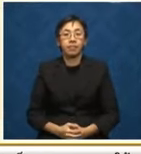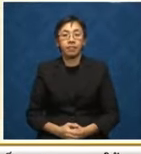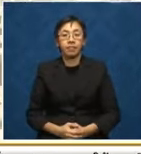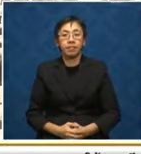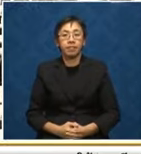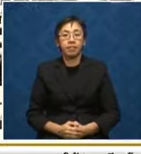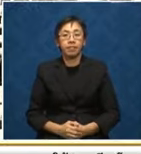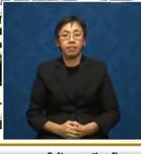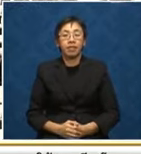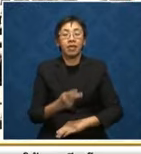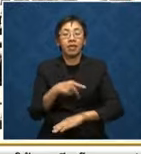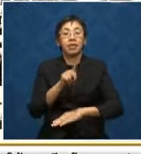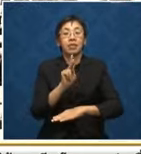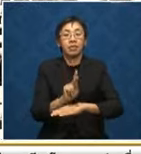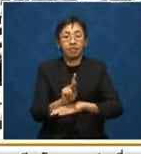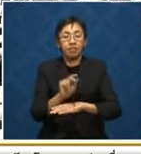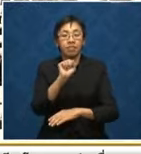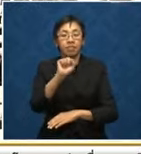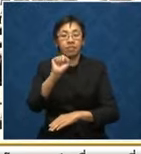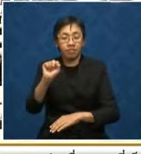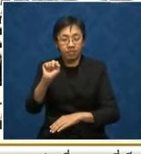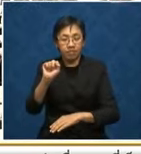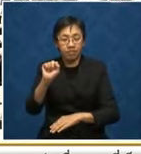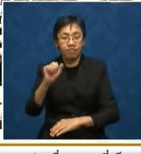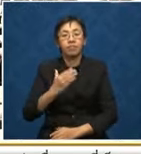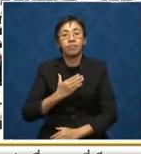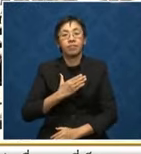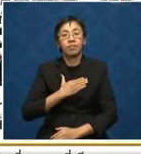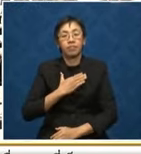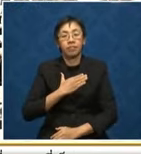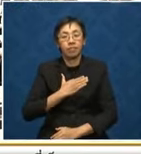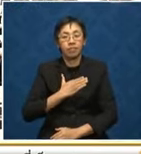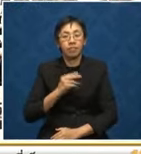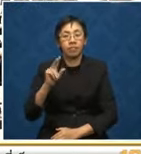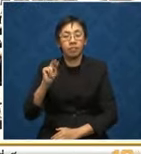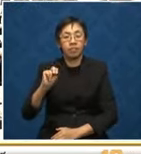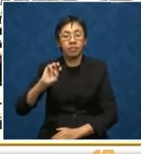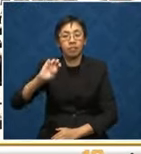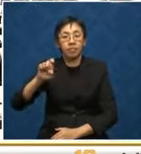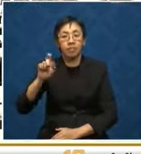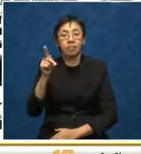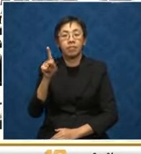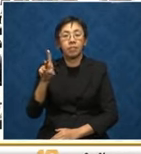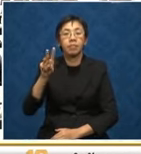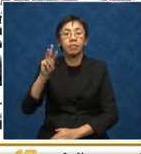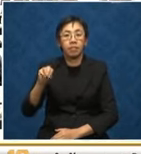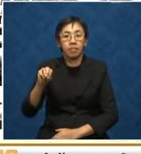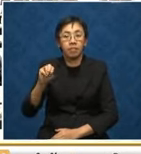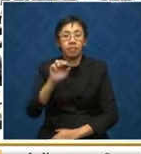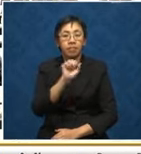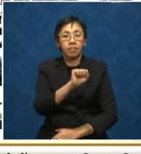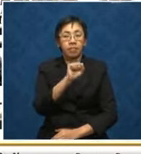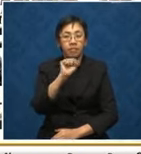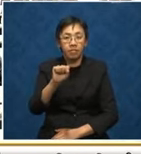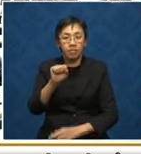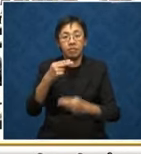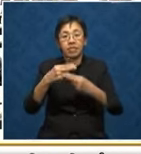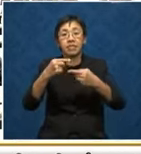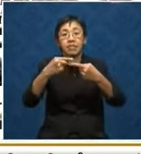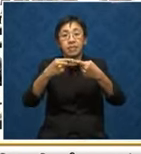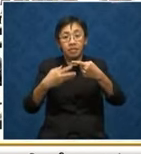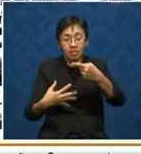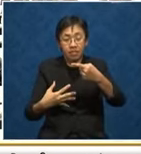กราบเรียนท่านประธานสภาผู้แทนราษฎรที่เคารพกระผมนายนิคมบุญวิเศษสมาชิกสภาผู้แทนราษฎรแบบบัญชีร